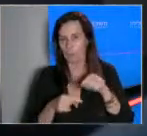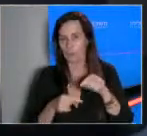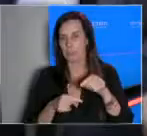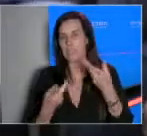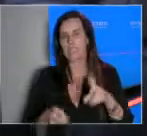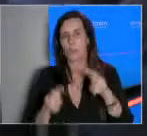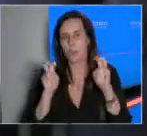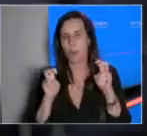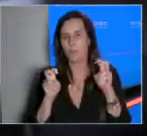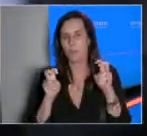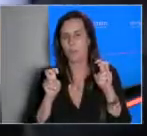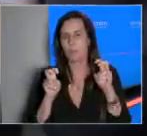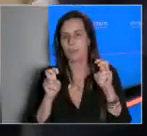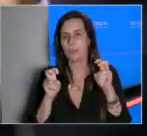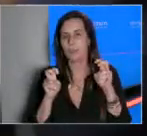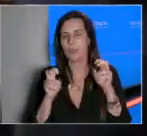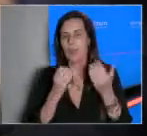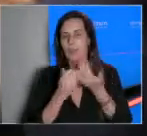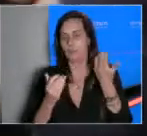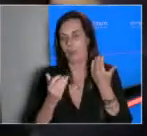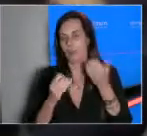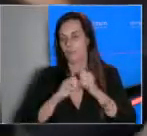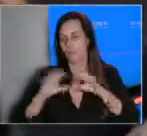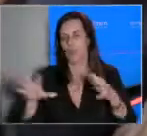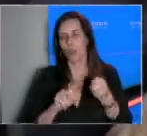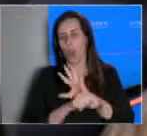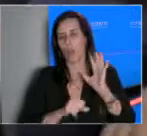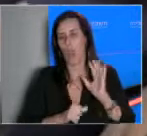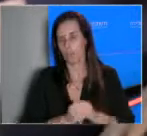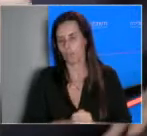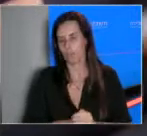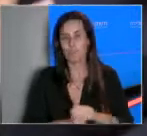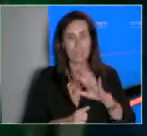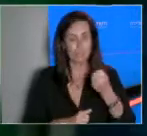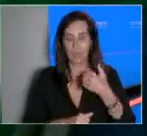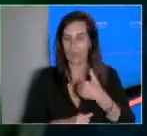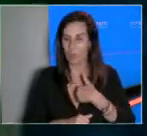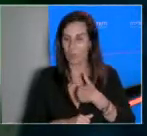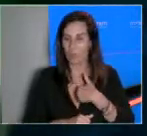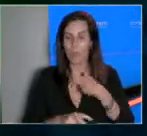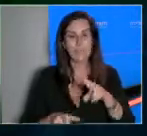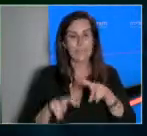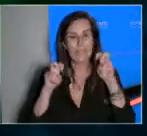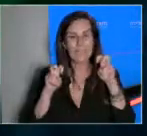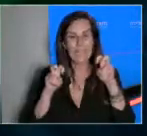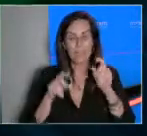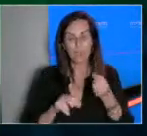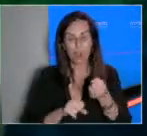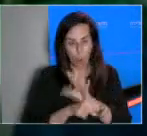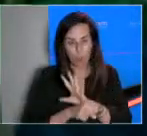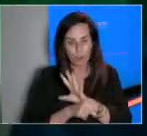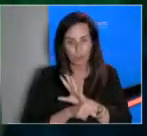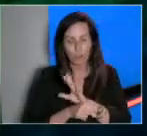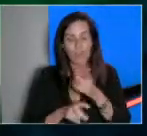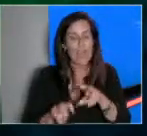לחלון ההזדמנויות של טרום התפרצות של נגיף הקורונה. אם אנחנו מנצלים את המומנטום